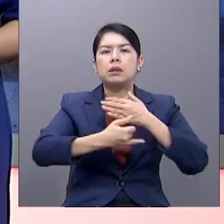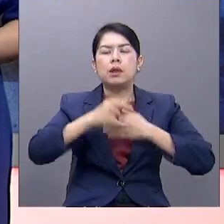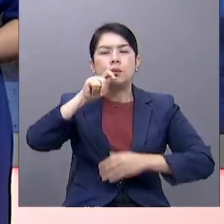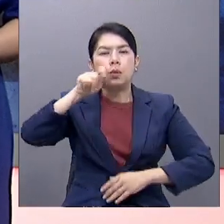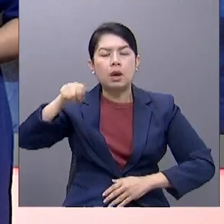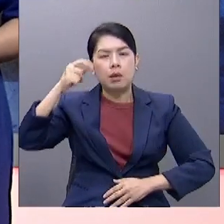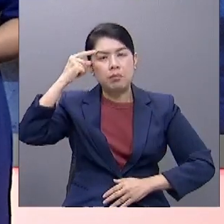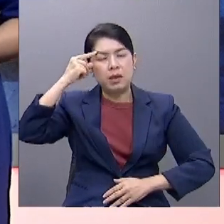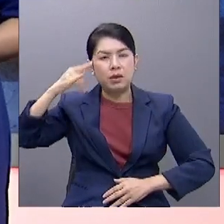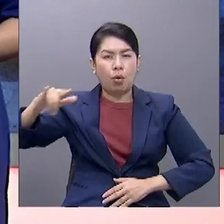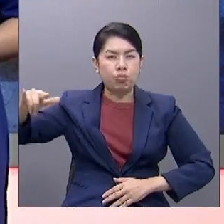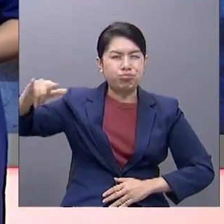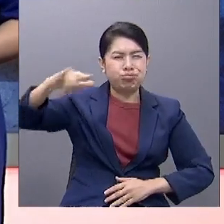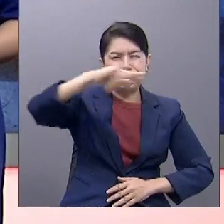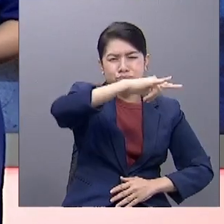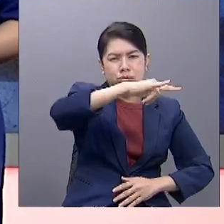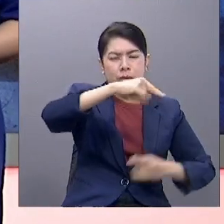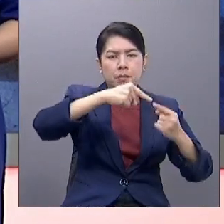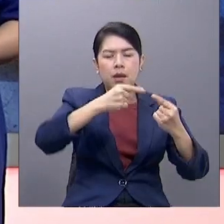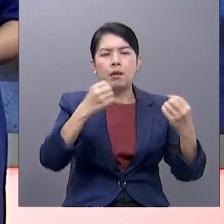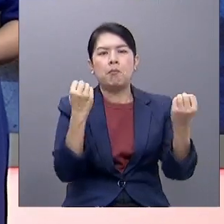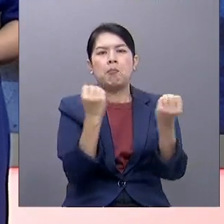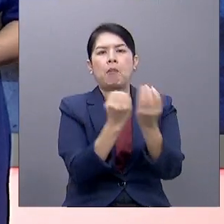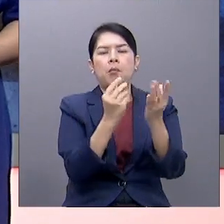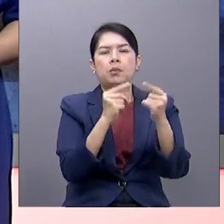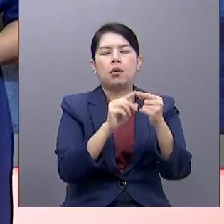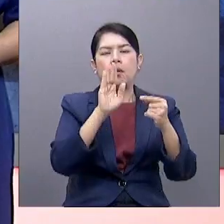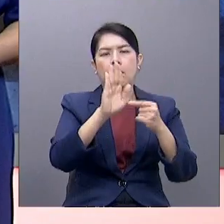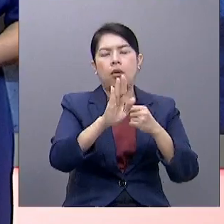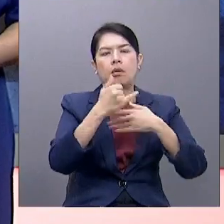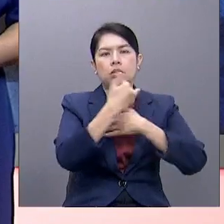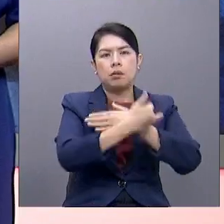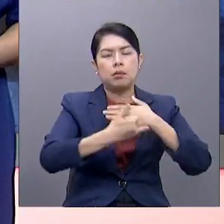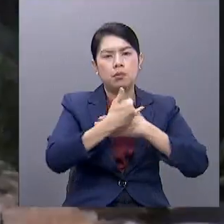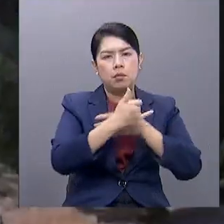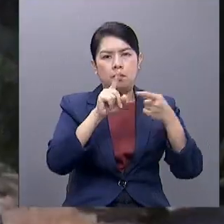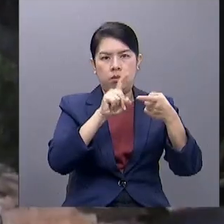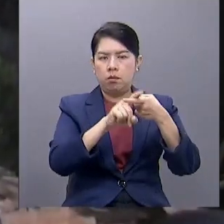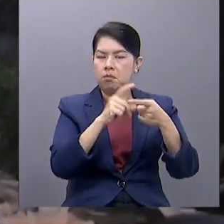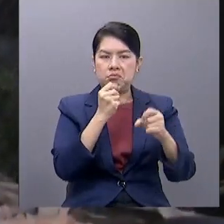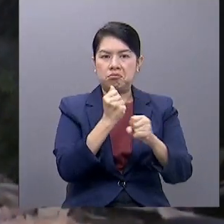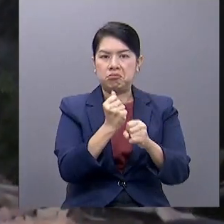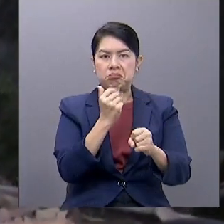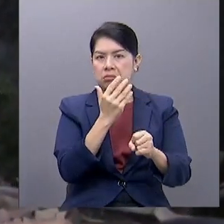ช้บินเข้าไปเพื่อโจมตีเป้าหมายในดินแดนของรัสเซียได้หรือไม่ค่ะ